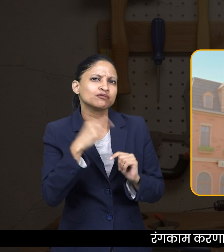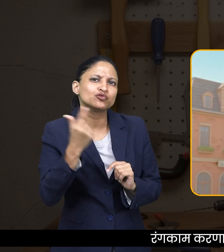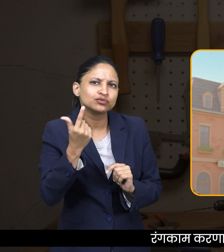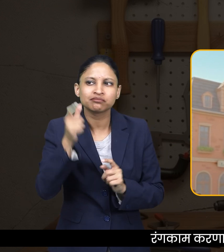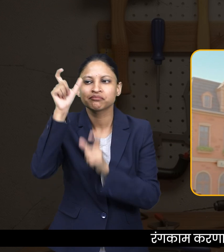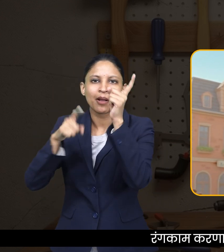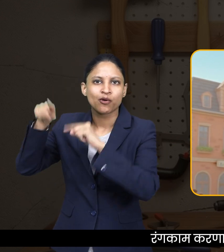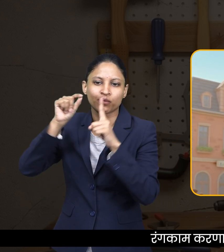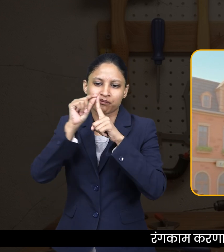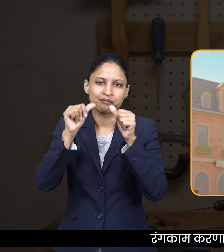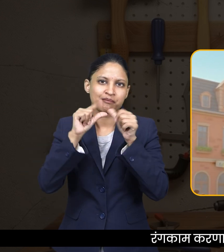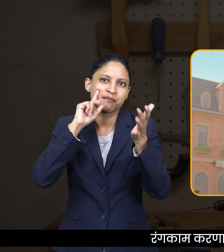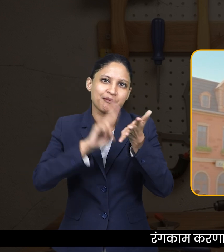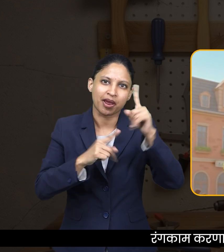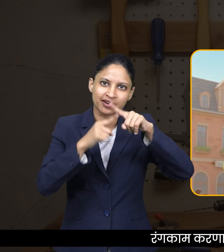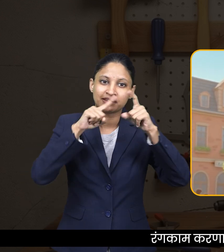करणाऱ्यांनी वापरलेला रंग ब्रश,